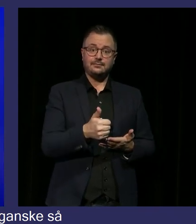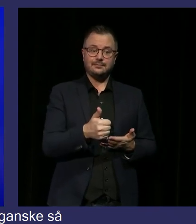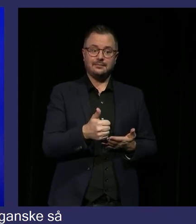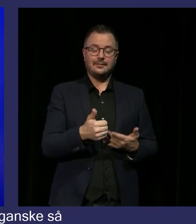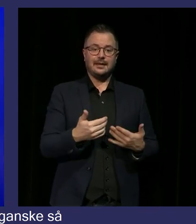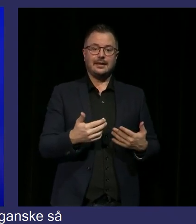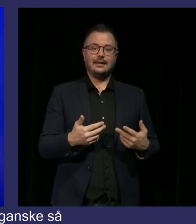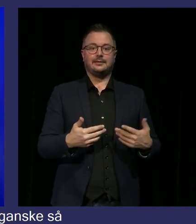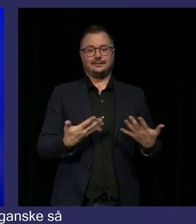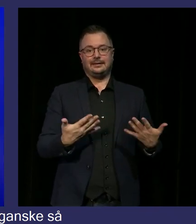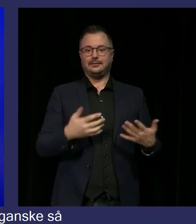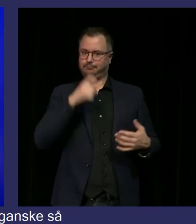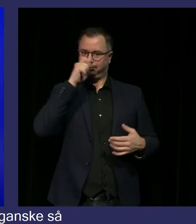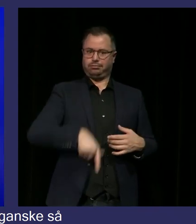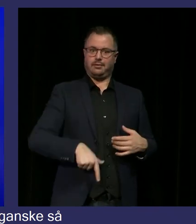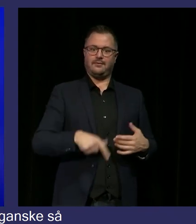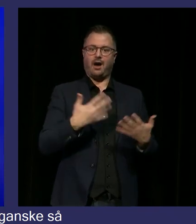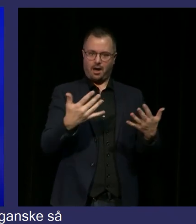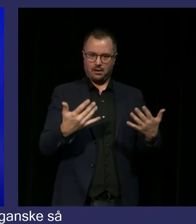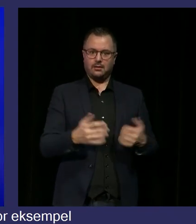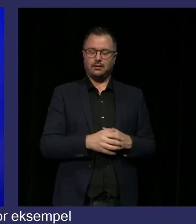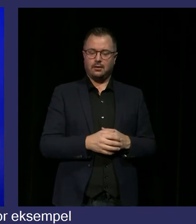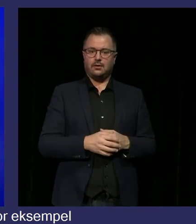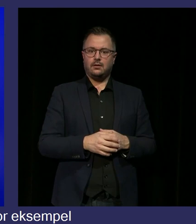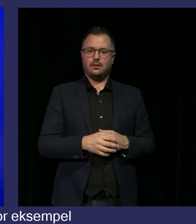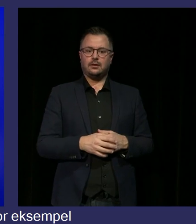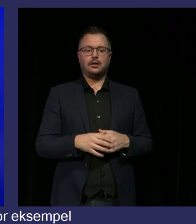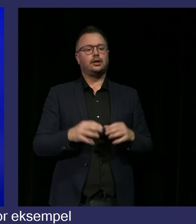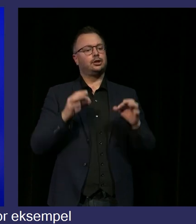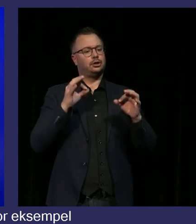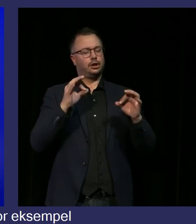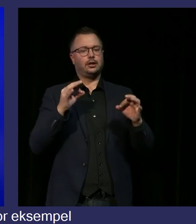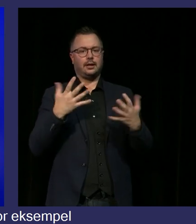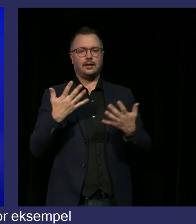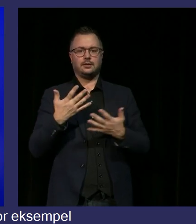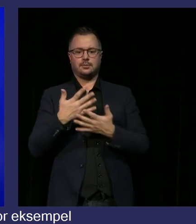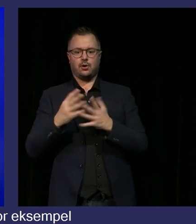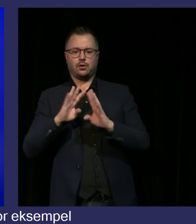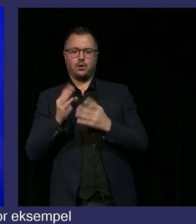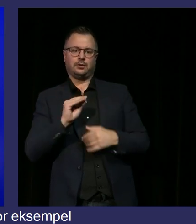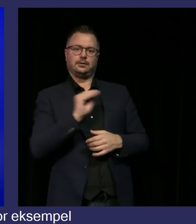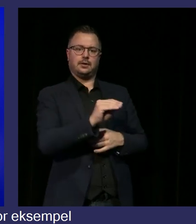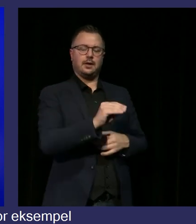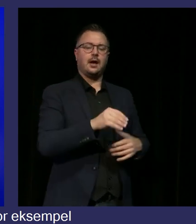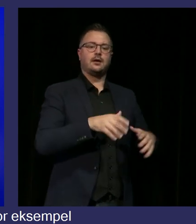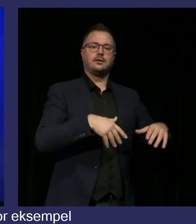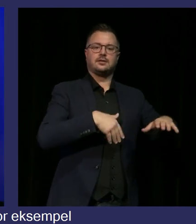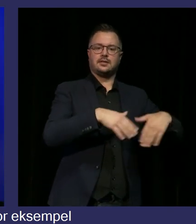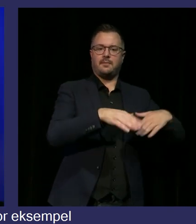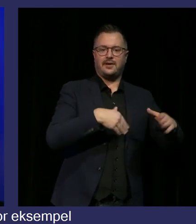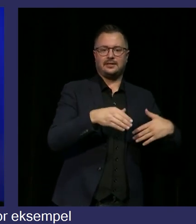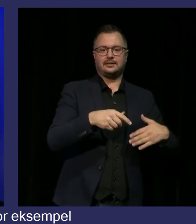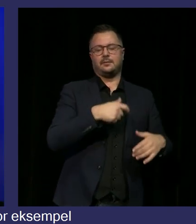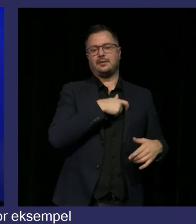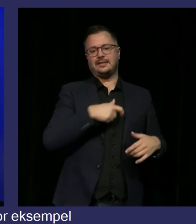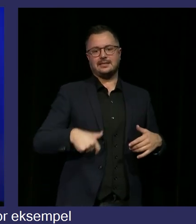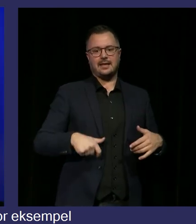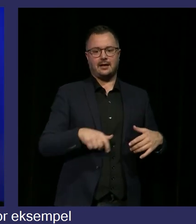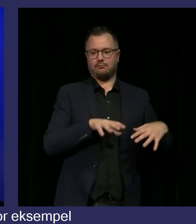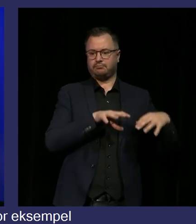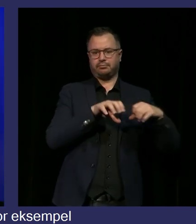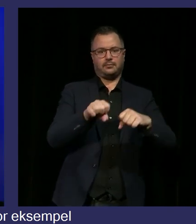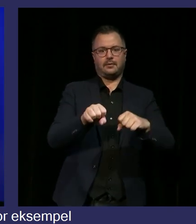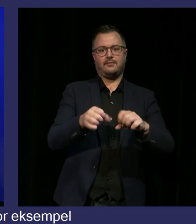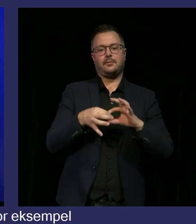demonstrativt velger å gi blaffen i helt tydelige språkråd? Samferdselsministeren for eksempel grep jo ikke inn overfor Bane NOR,